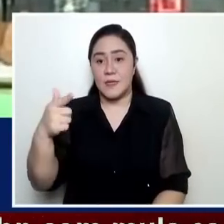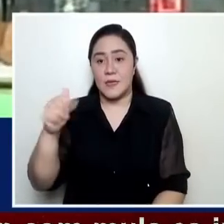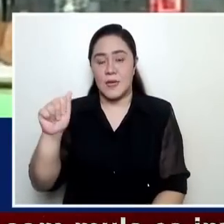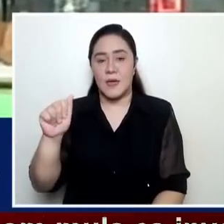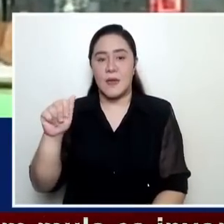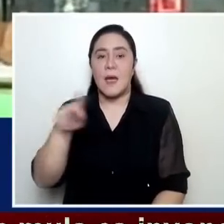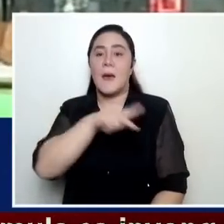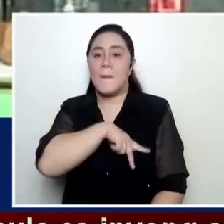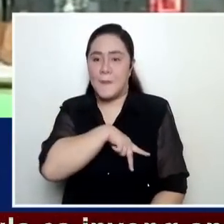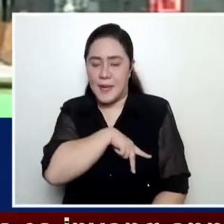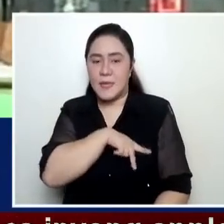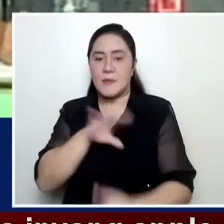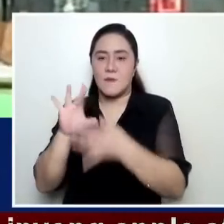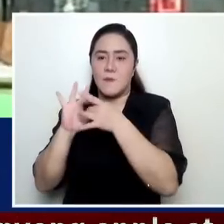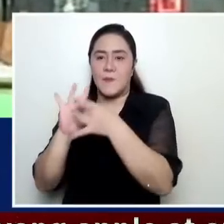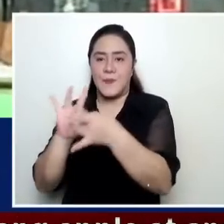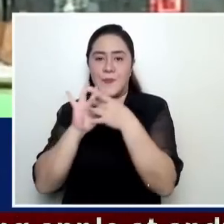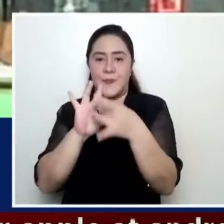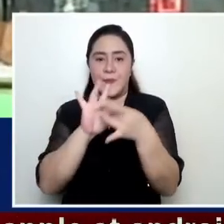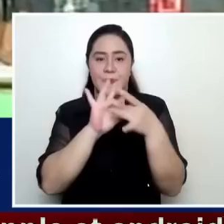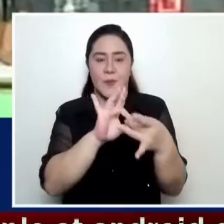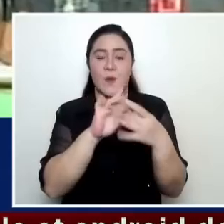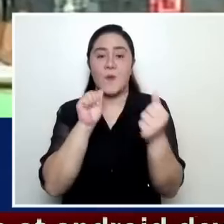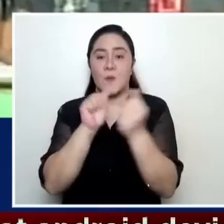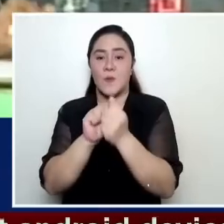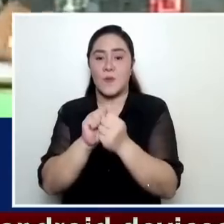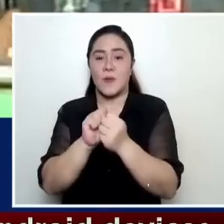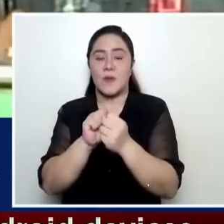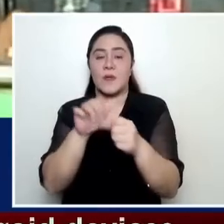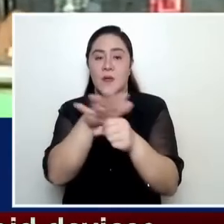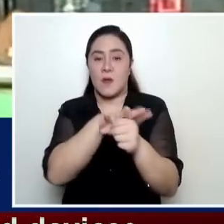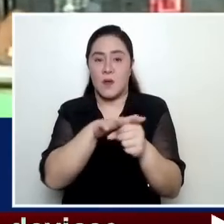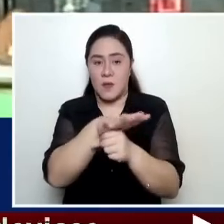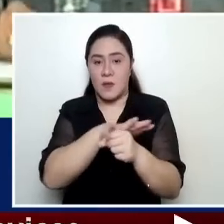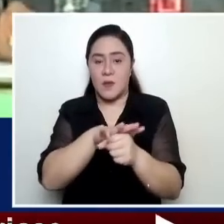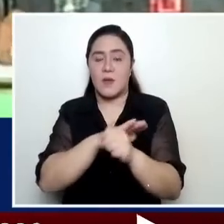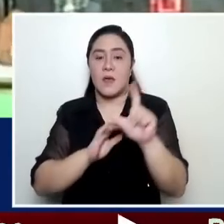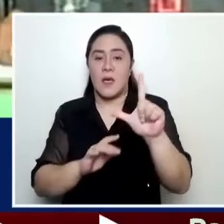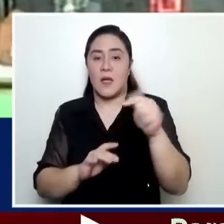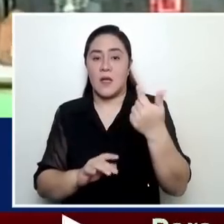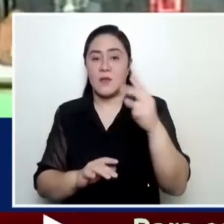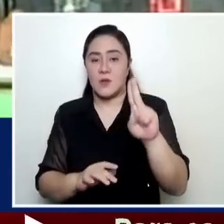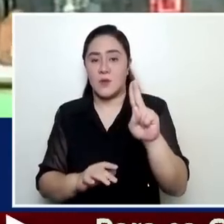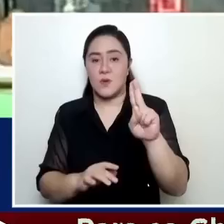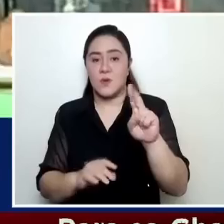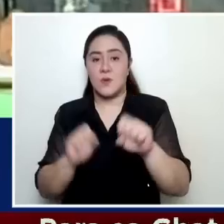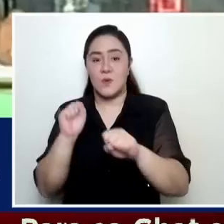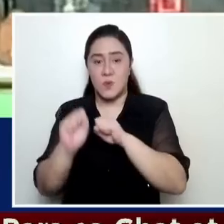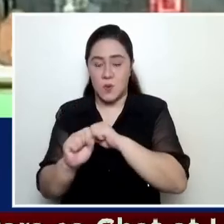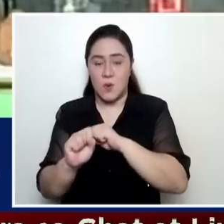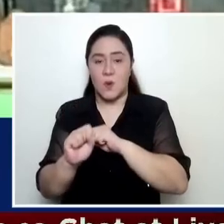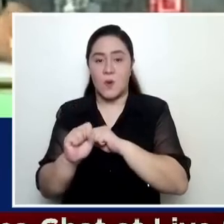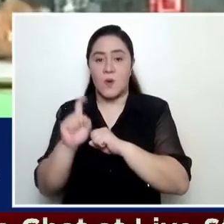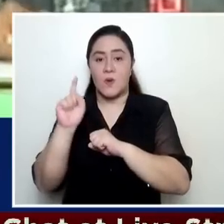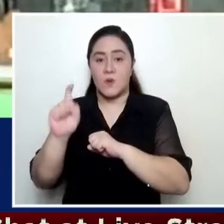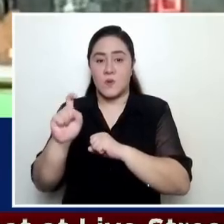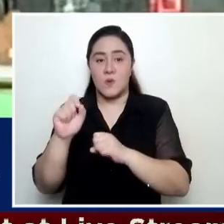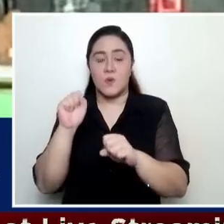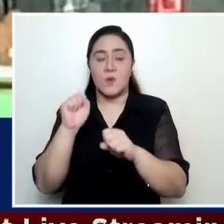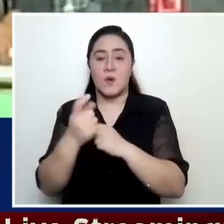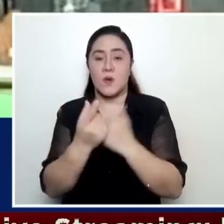coordinate closely with the local government para ma-maximize ang inyong mga asset. Hindi